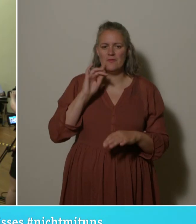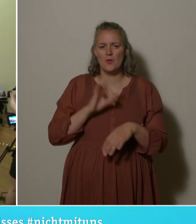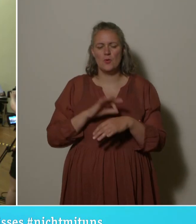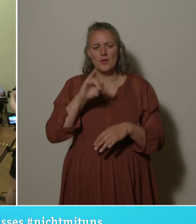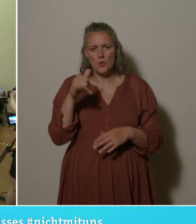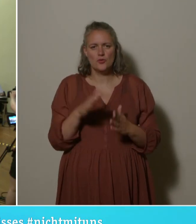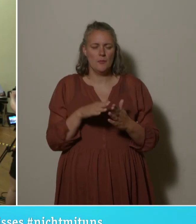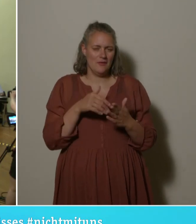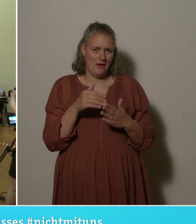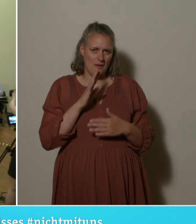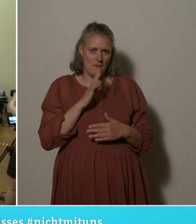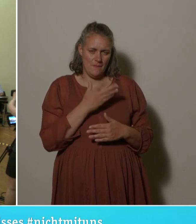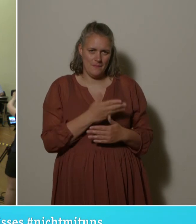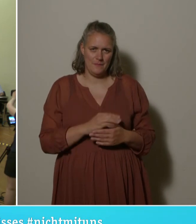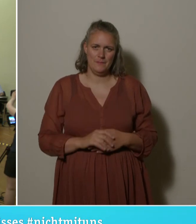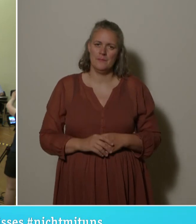fort.